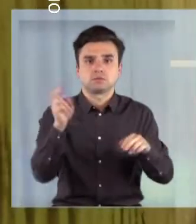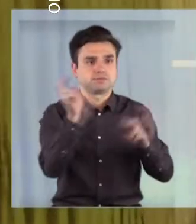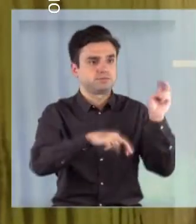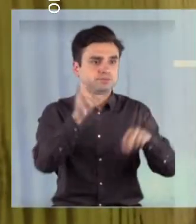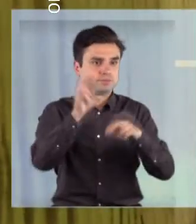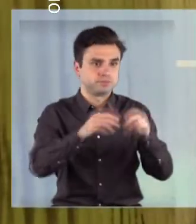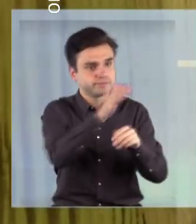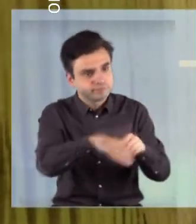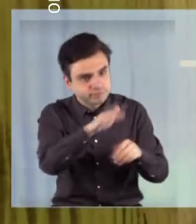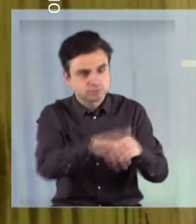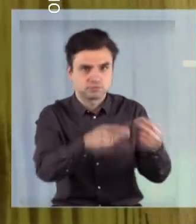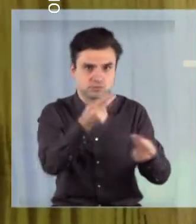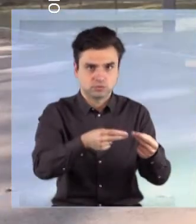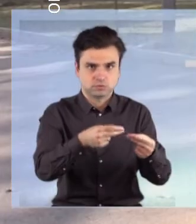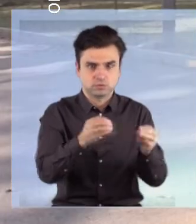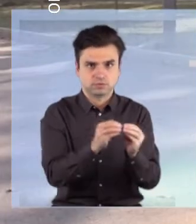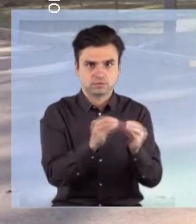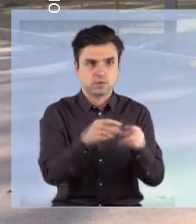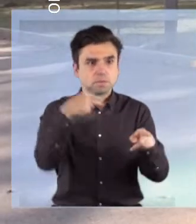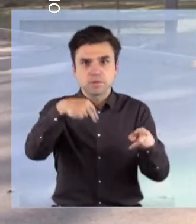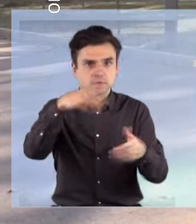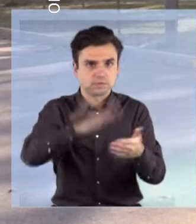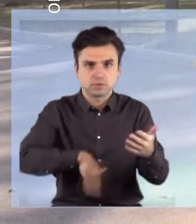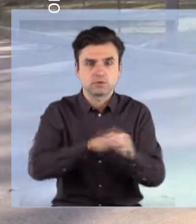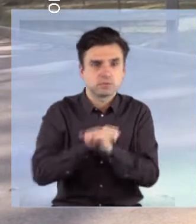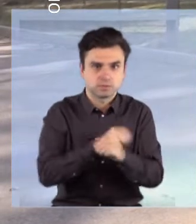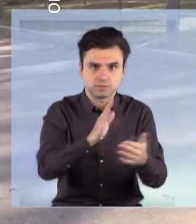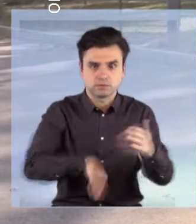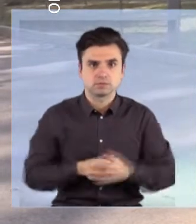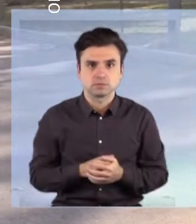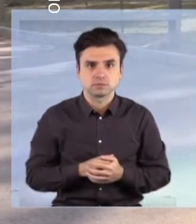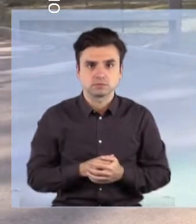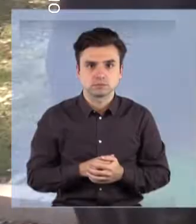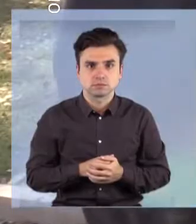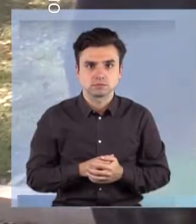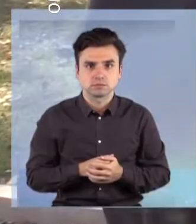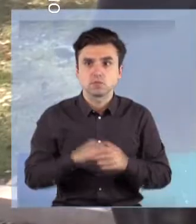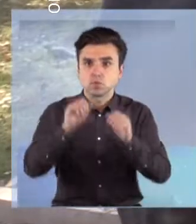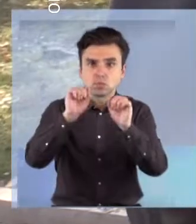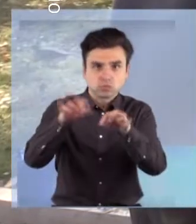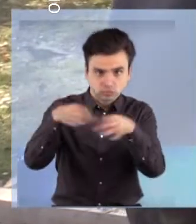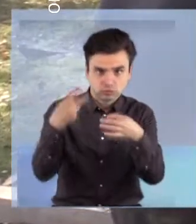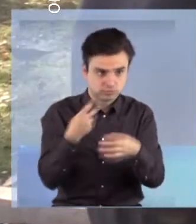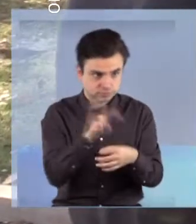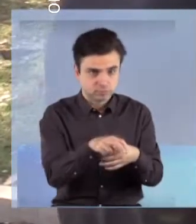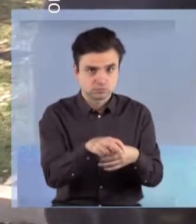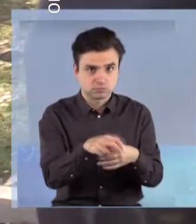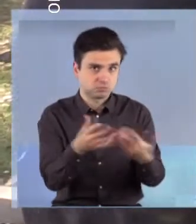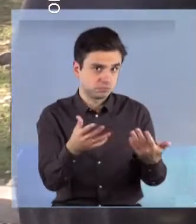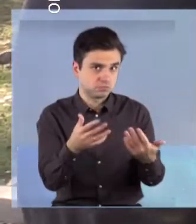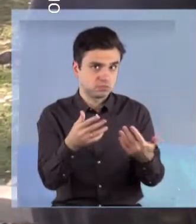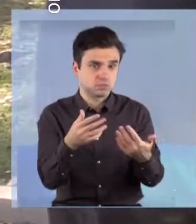Допомогу запропонували одразу, а ось ветеринарні документи звіря так і не показали, каже Дмитро. Ізначально підійшов,